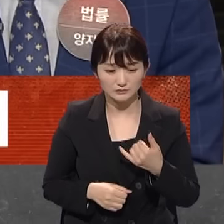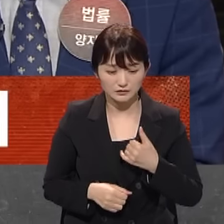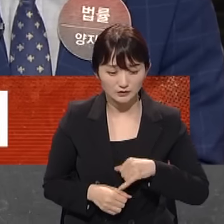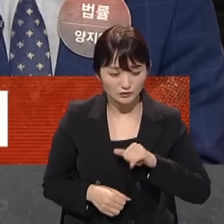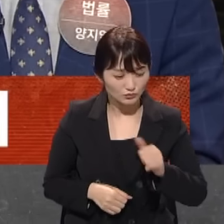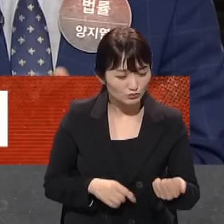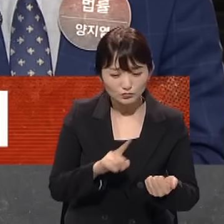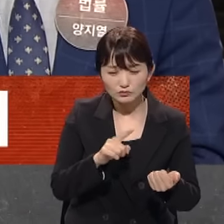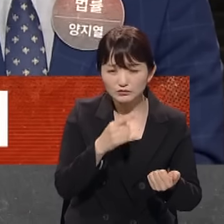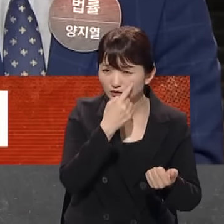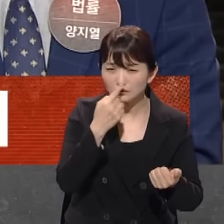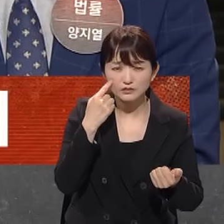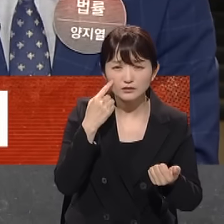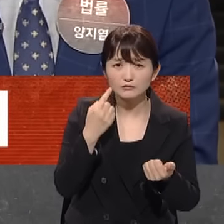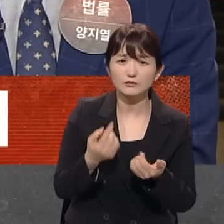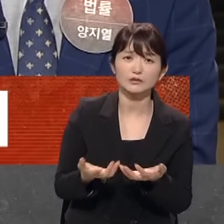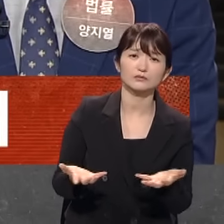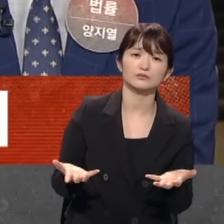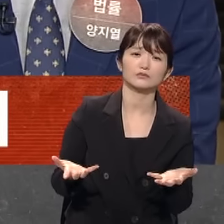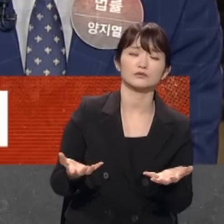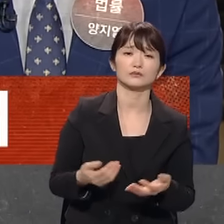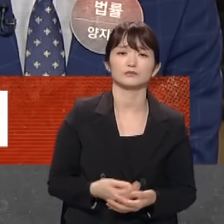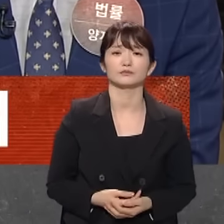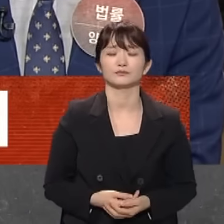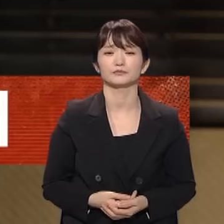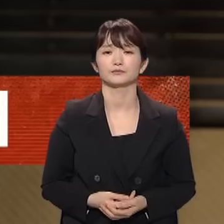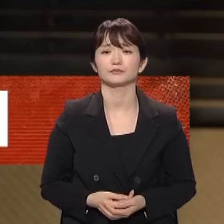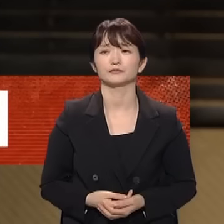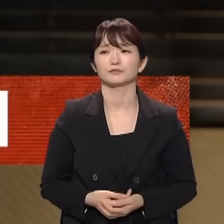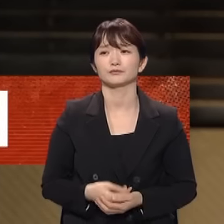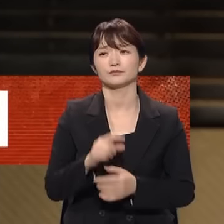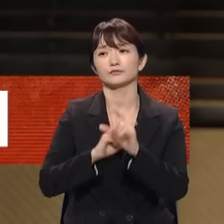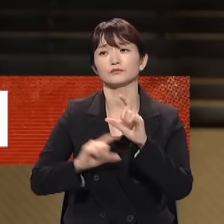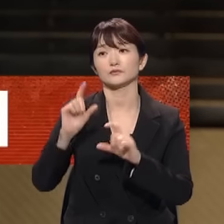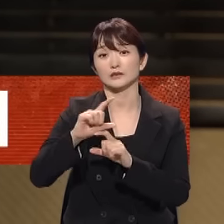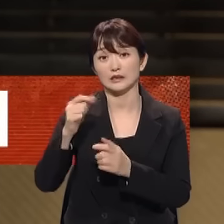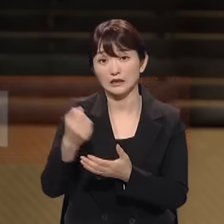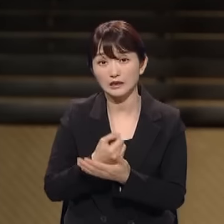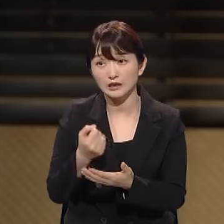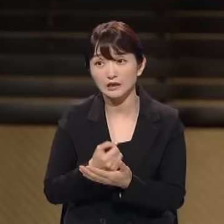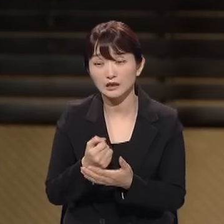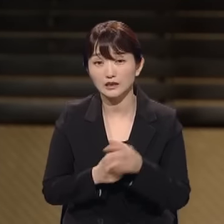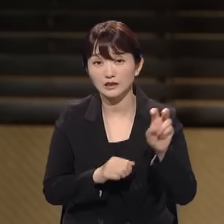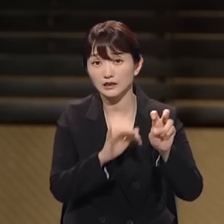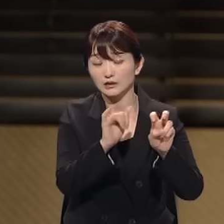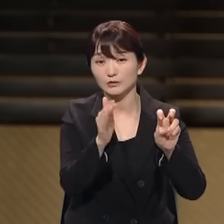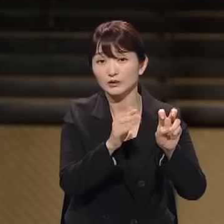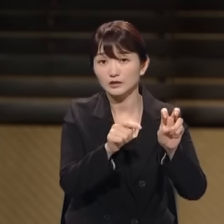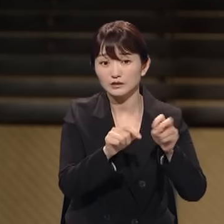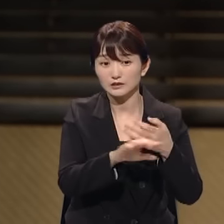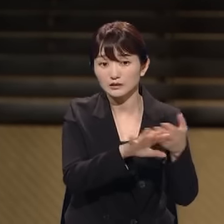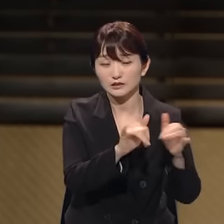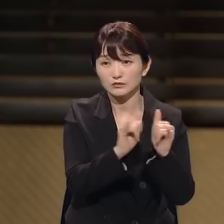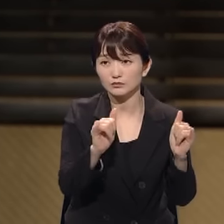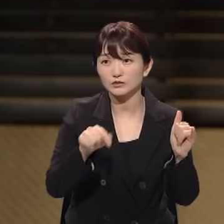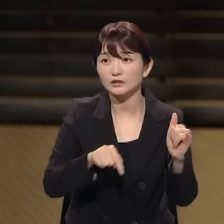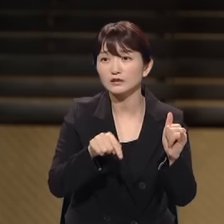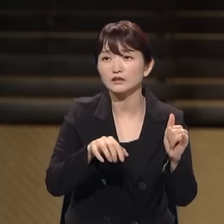확인도 어렵다. 이런 어려움을 호소하고 있는 상황도 있었고요. 더 안타까운 건 그 20명이 되는 그 외국인 분들